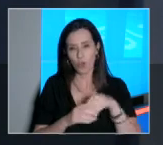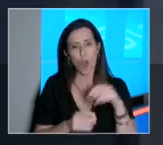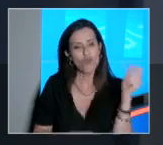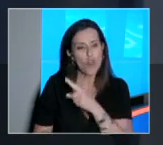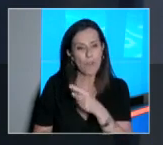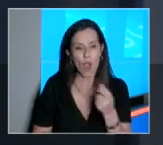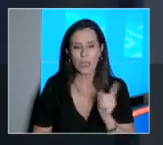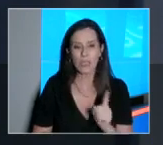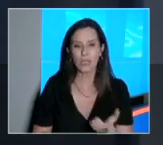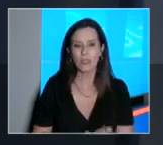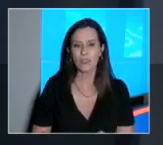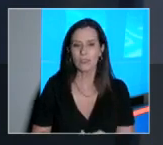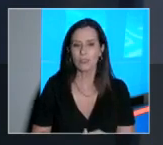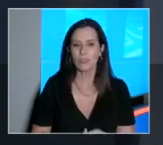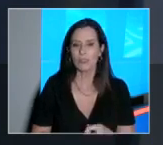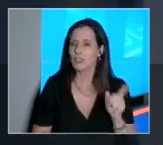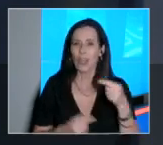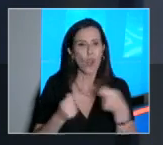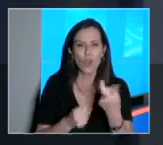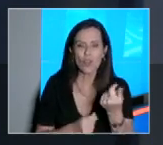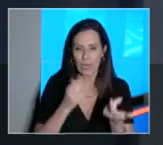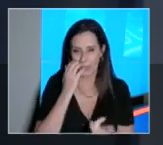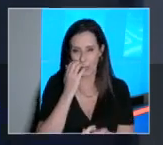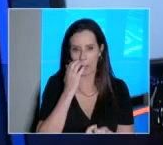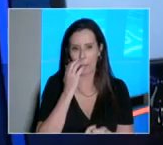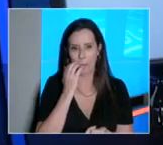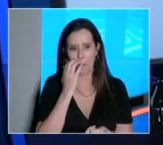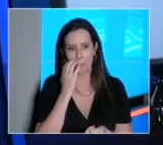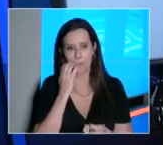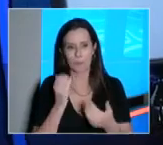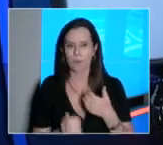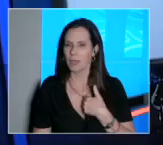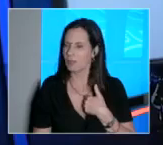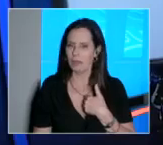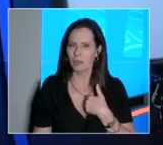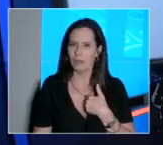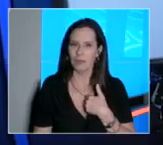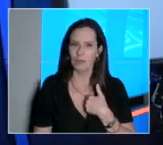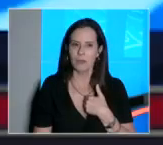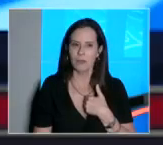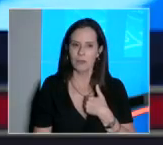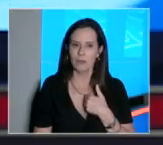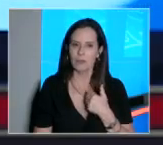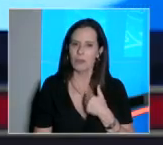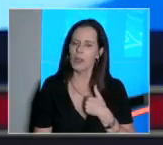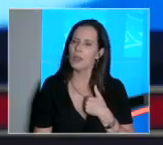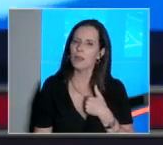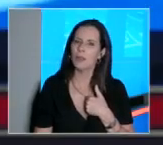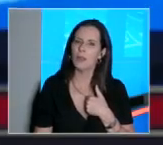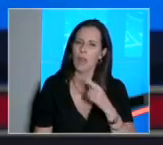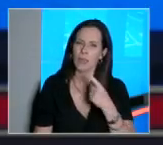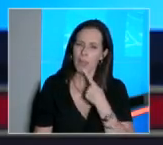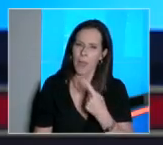שבוע, זה לא עניין של כסף. אני חייב לשאול, אני בקושי שומע, אני בקושי, רק בסוף, אתה